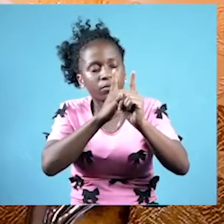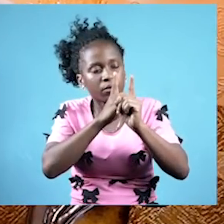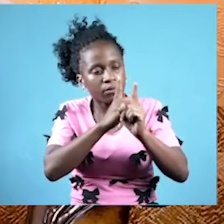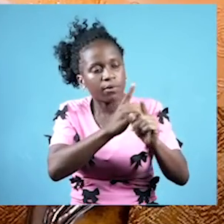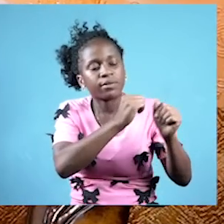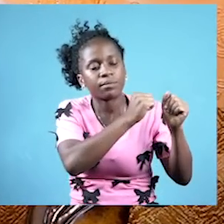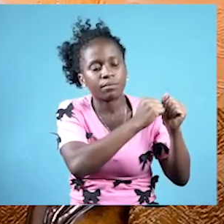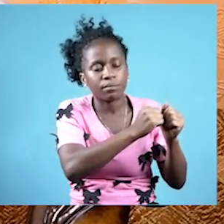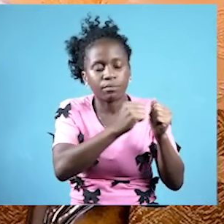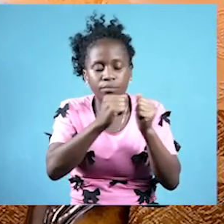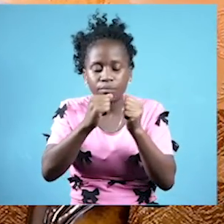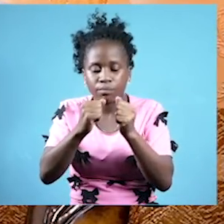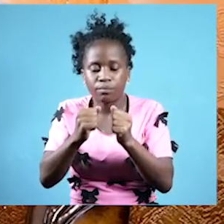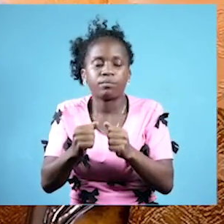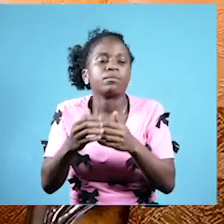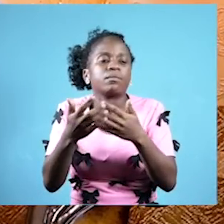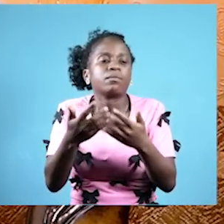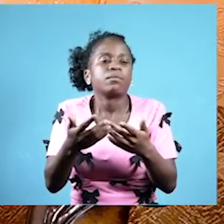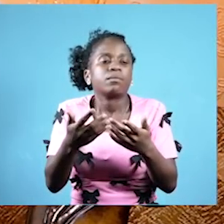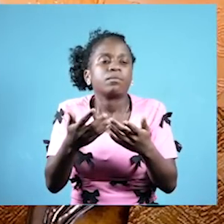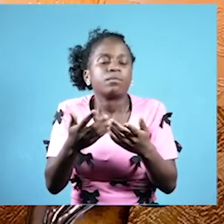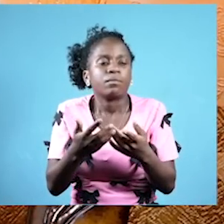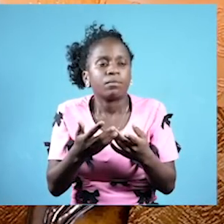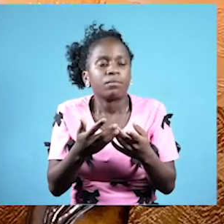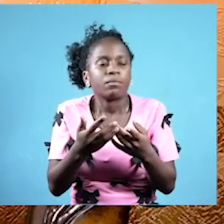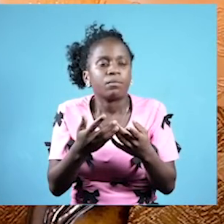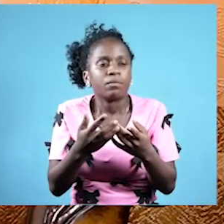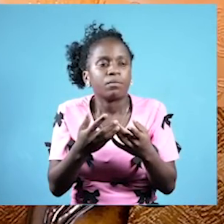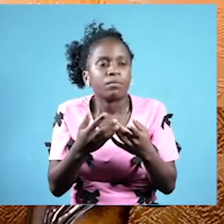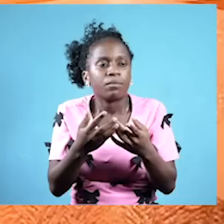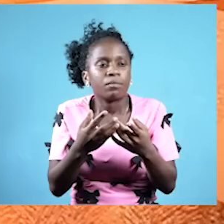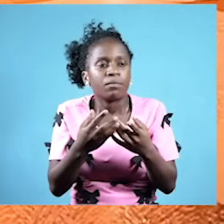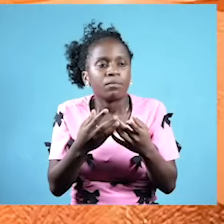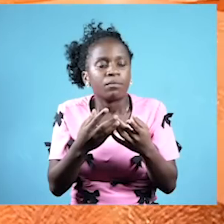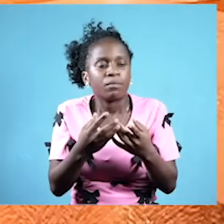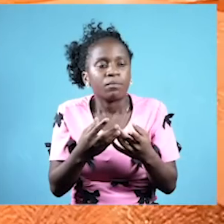alifuata mwenendo wa Bwana Mtume sallallahu alaihi wasallam.